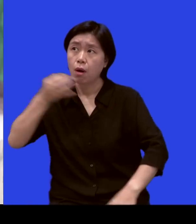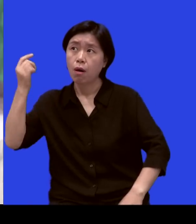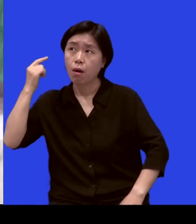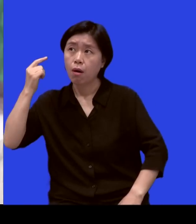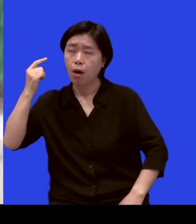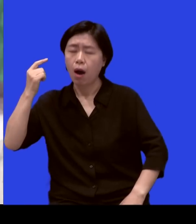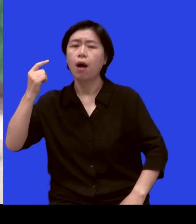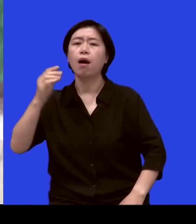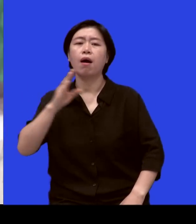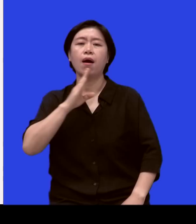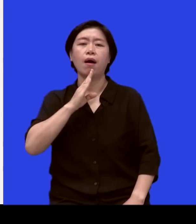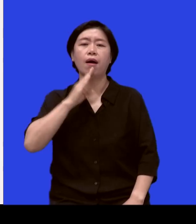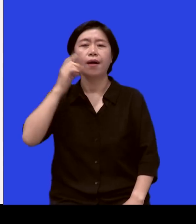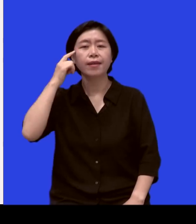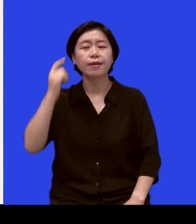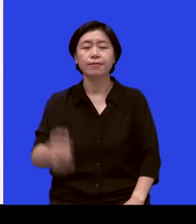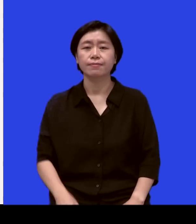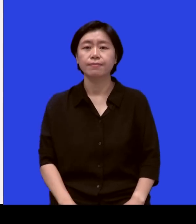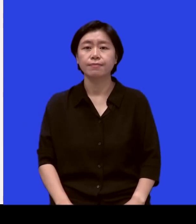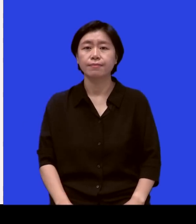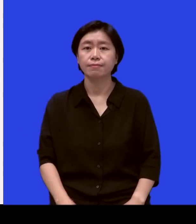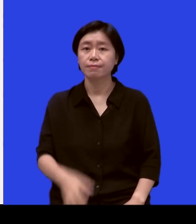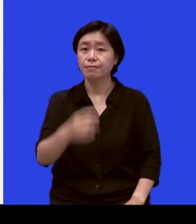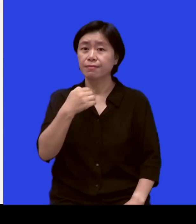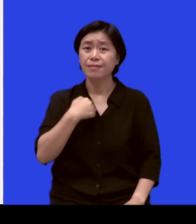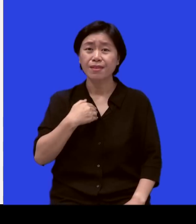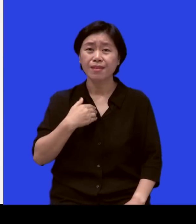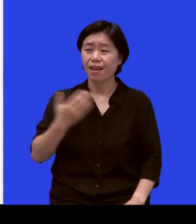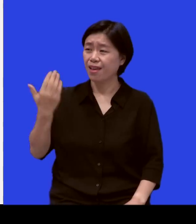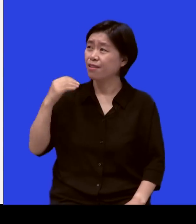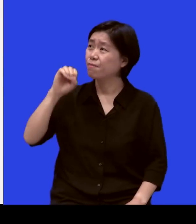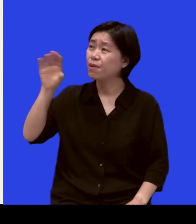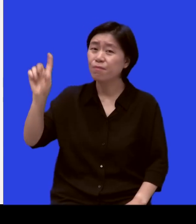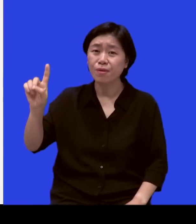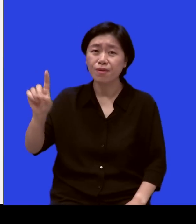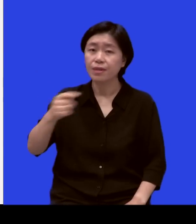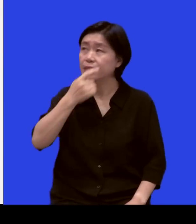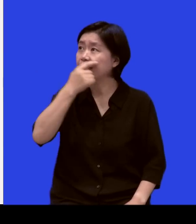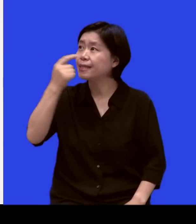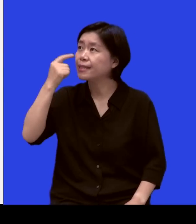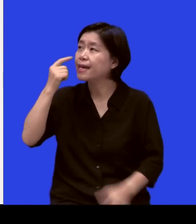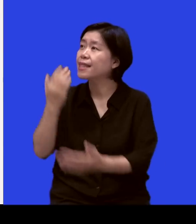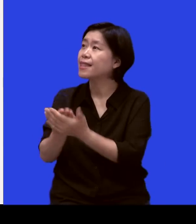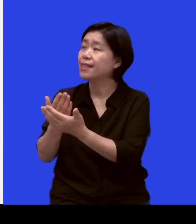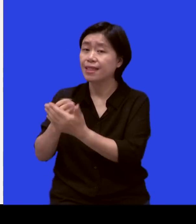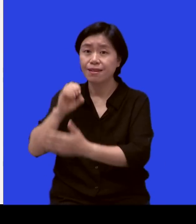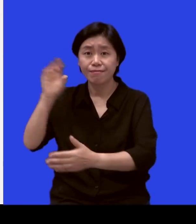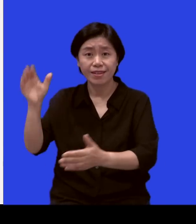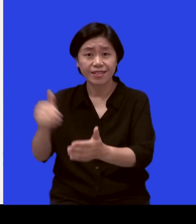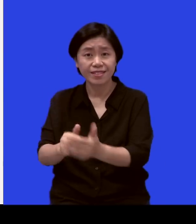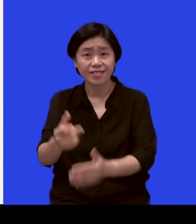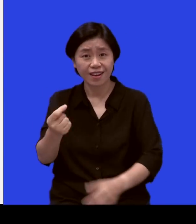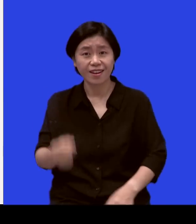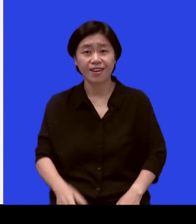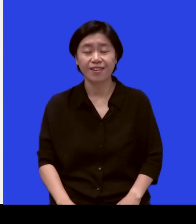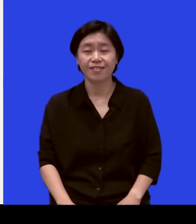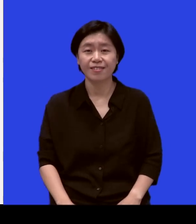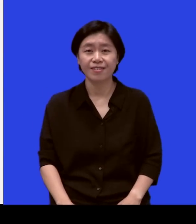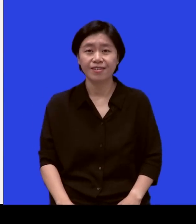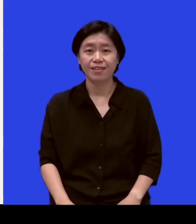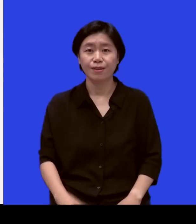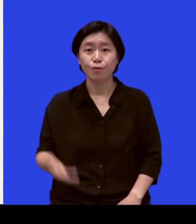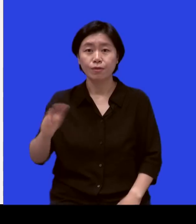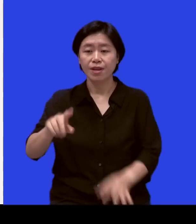알아. 내가 증거를 보이시지 않으시면 나 이거 못하겠습니다. 그랬잖아. 근데 또 이